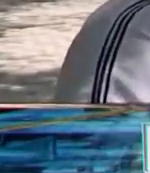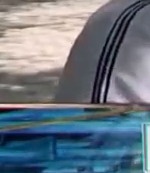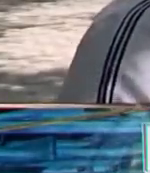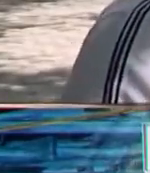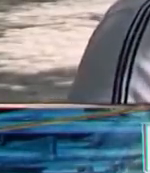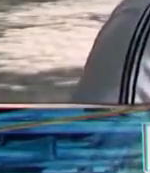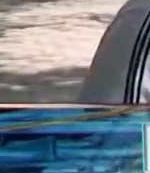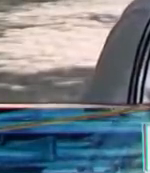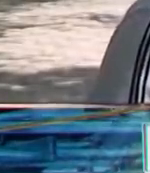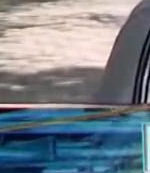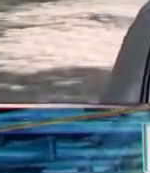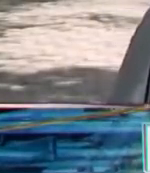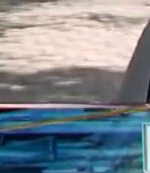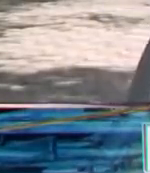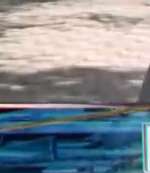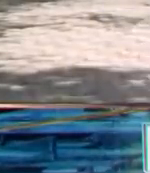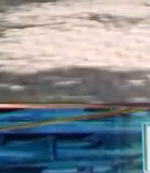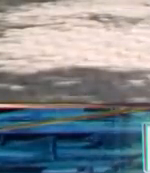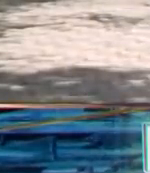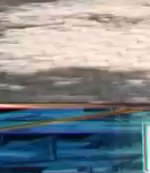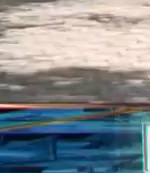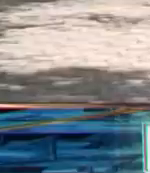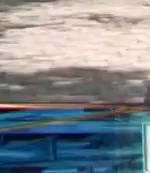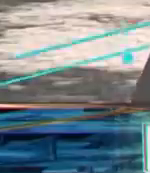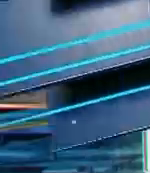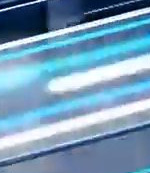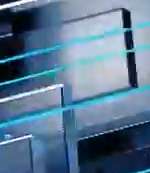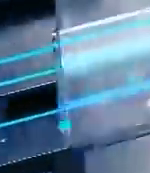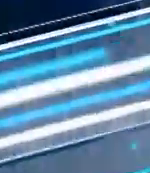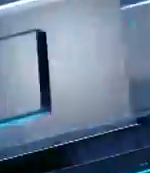кезде. Қарасам, кішкентай қыз екен, 3 жасар.